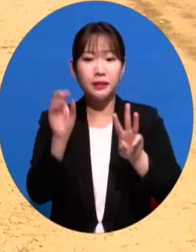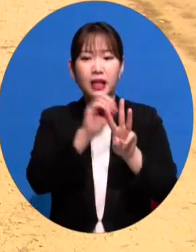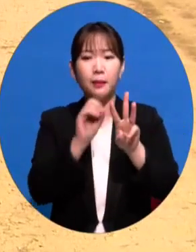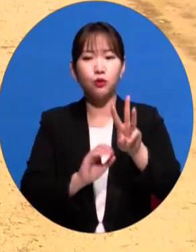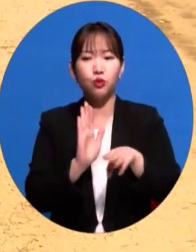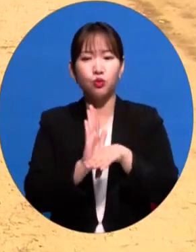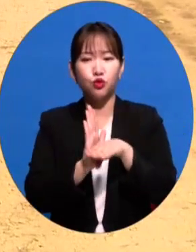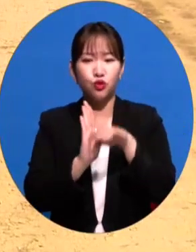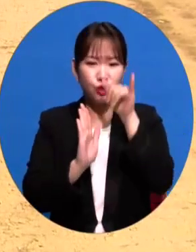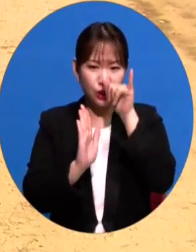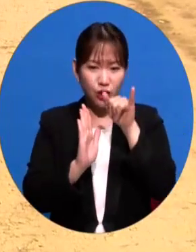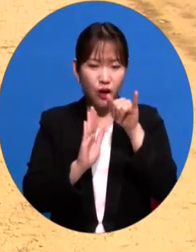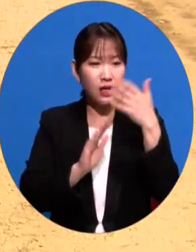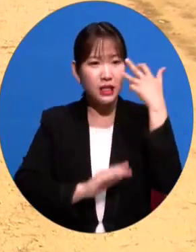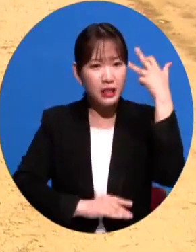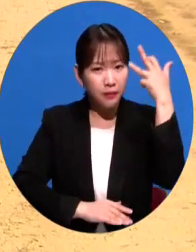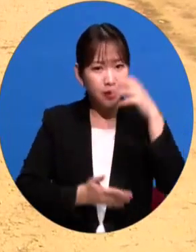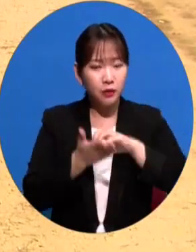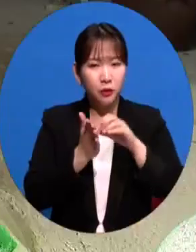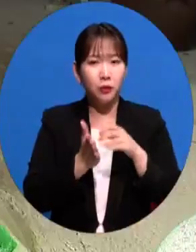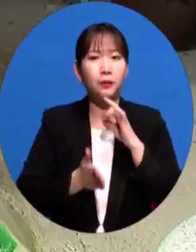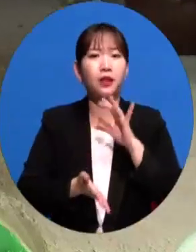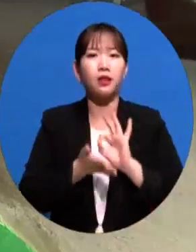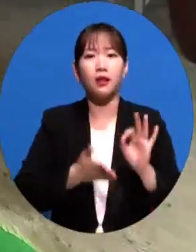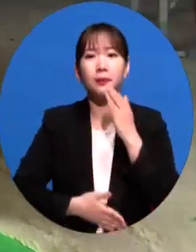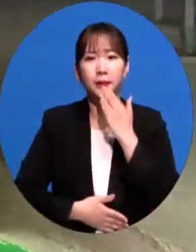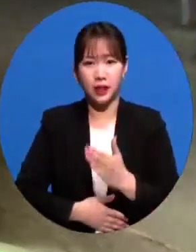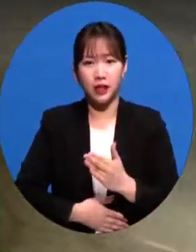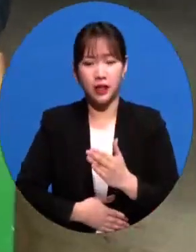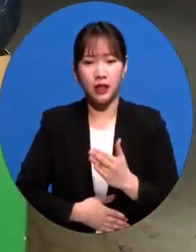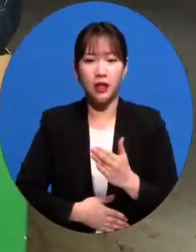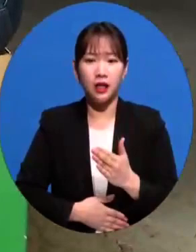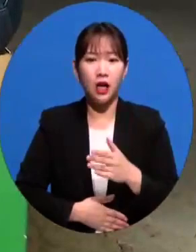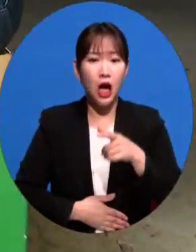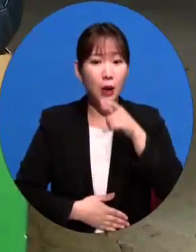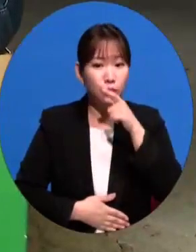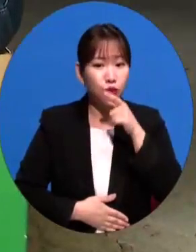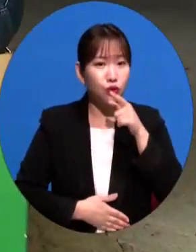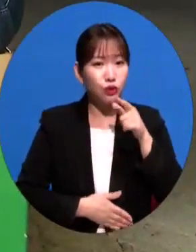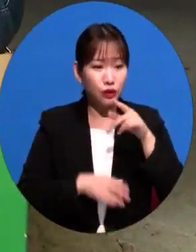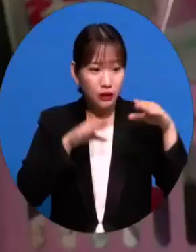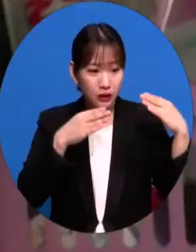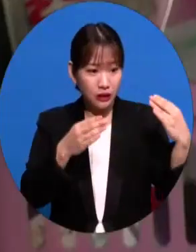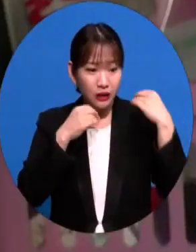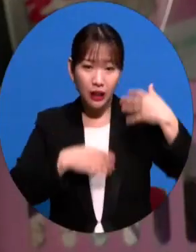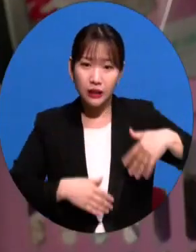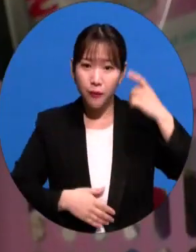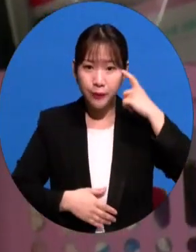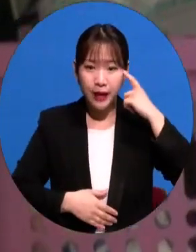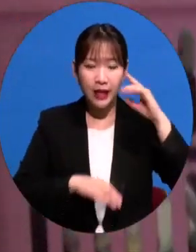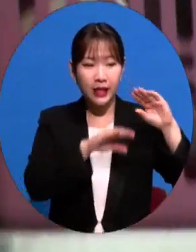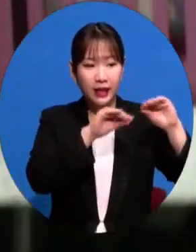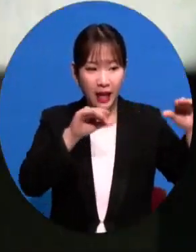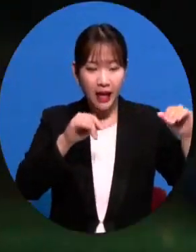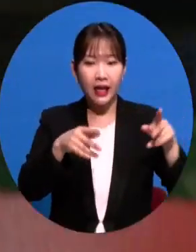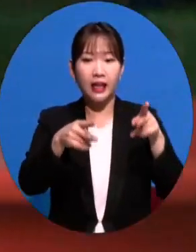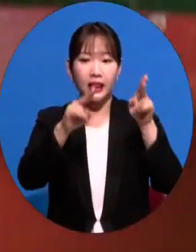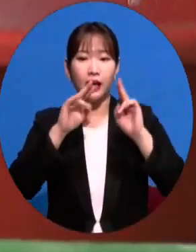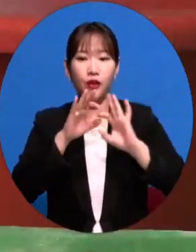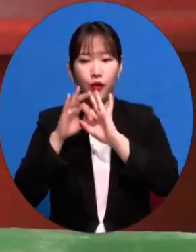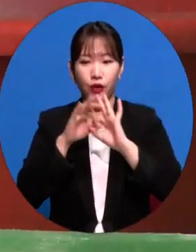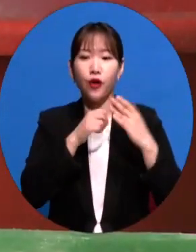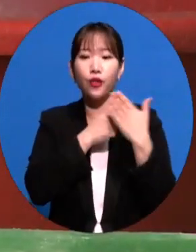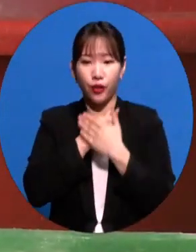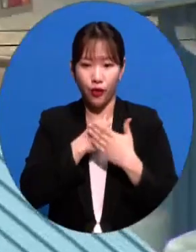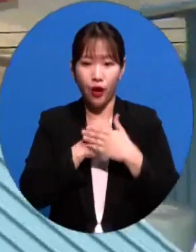3%로 18일 분량의 물이 남아 있을뿐입니다 그나마 물공급이 중단되지 않는 것은 육지와 다리로 연결된